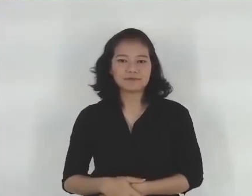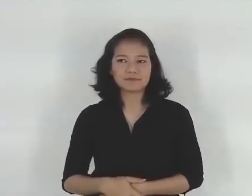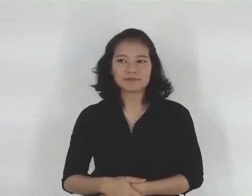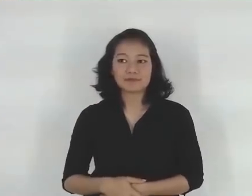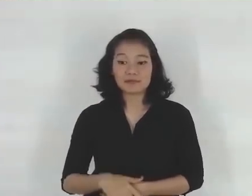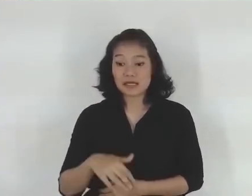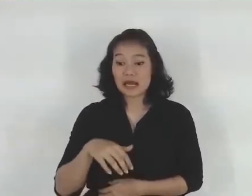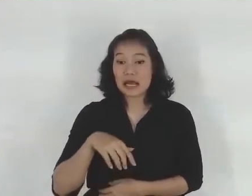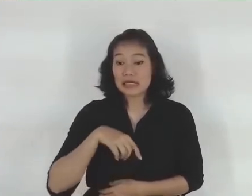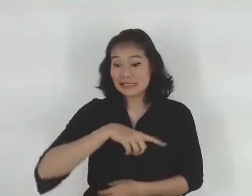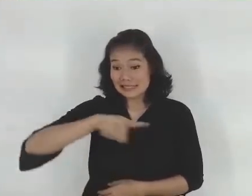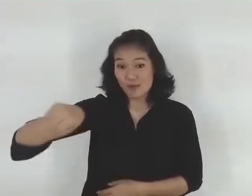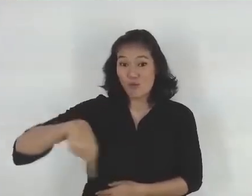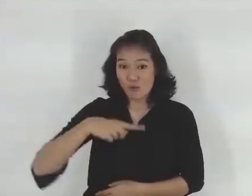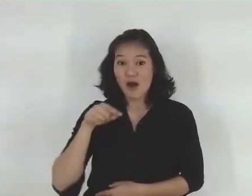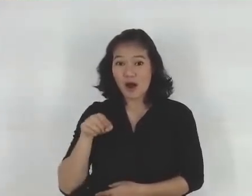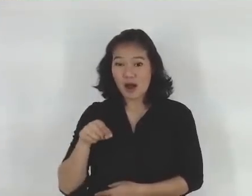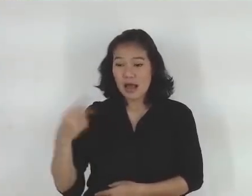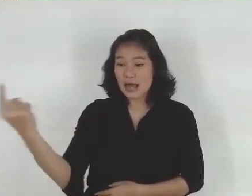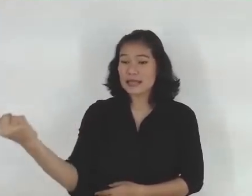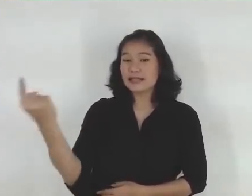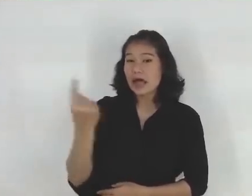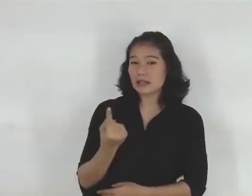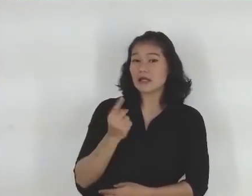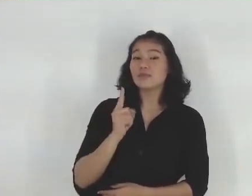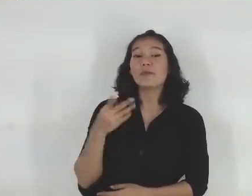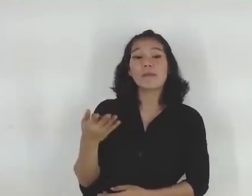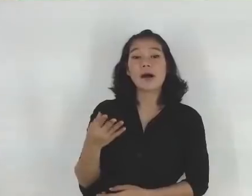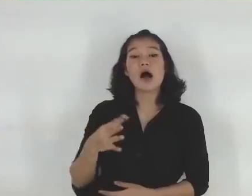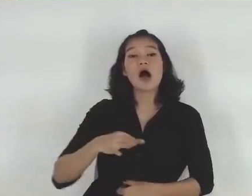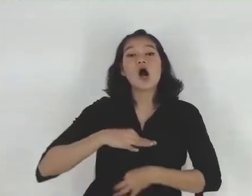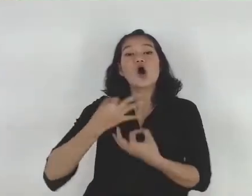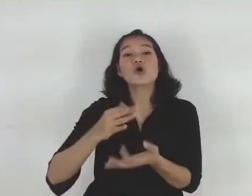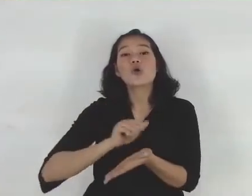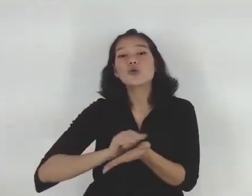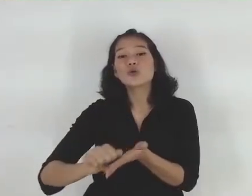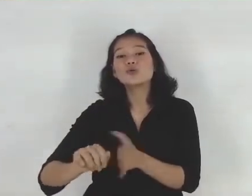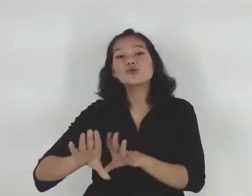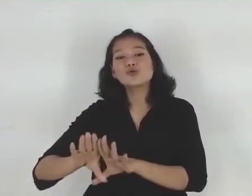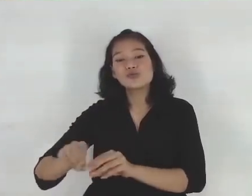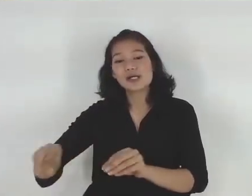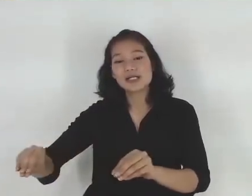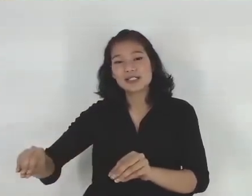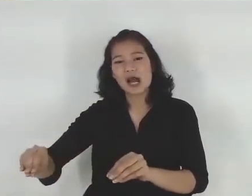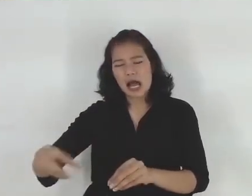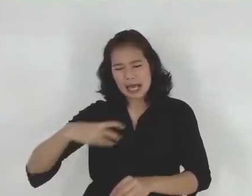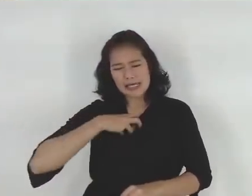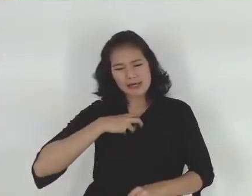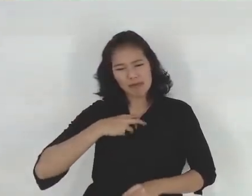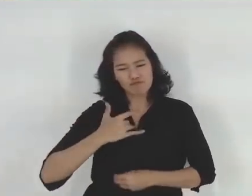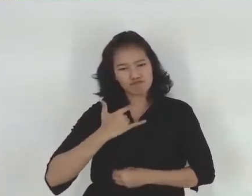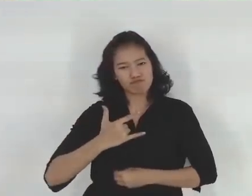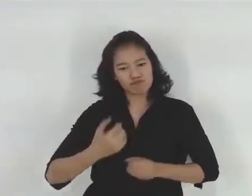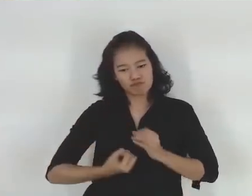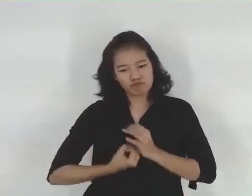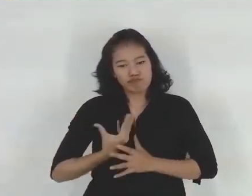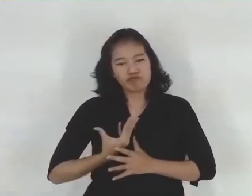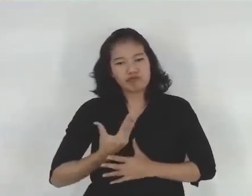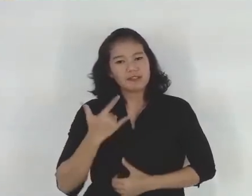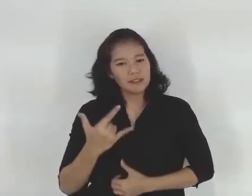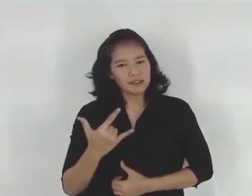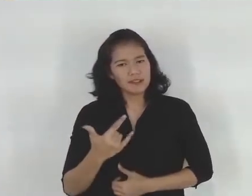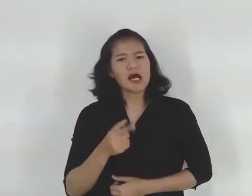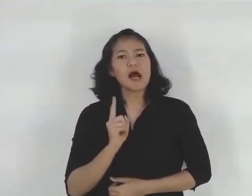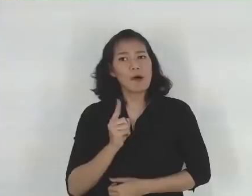Hai semua itu semata-mata datang karena pekerjaan Roh Kudus yang meneguhkan iman kita bahwa